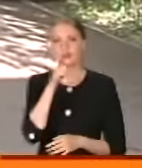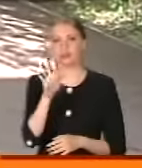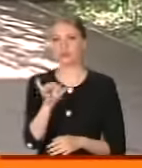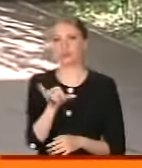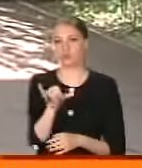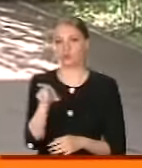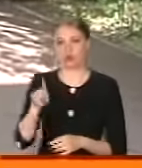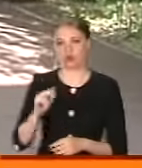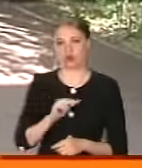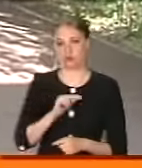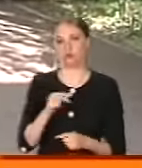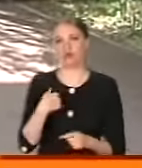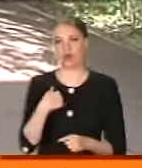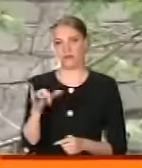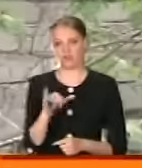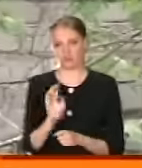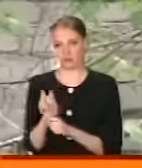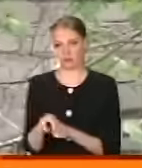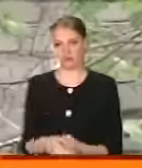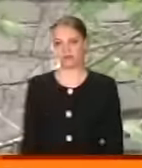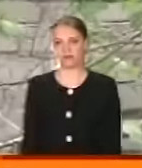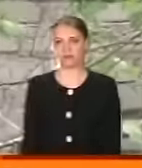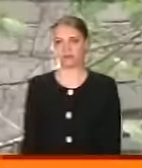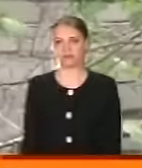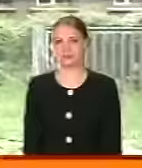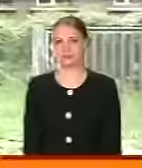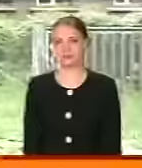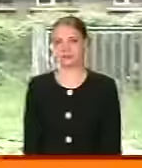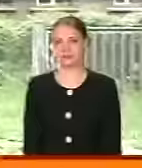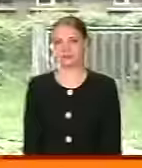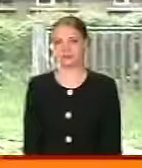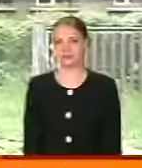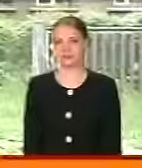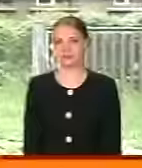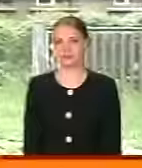субота они тоже работает поэтому я в субботу Андрий почти Артем денко програма викна СТБ